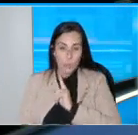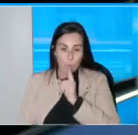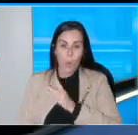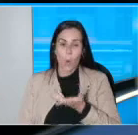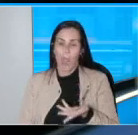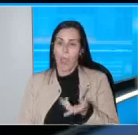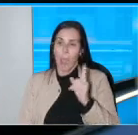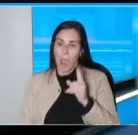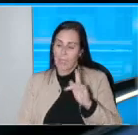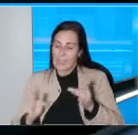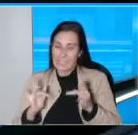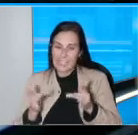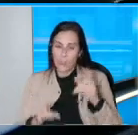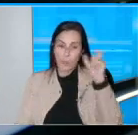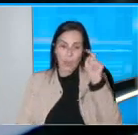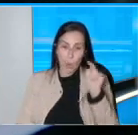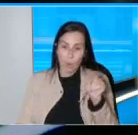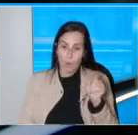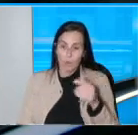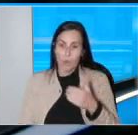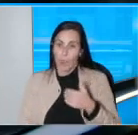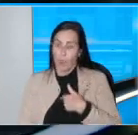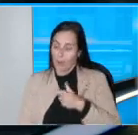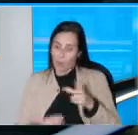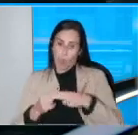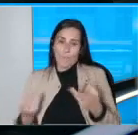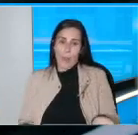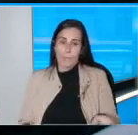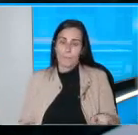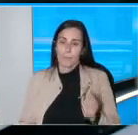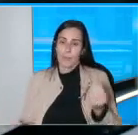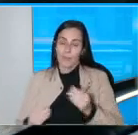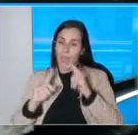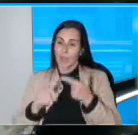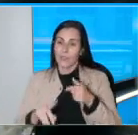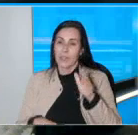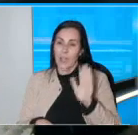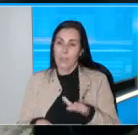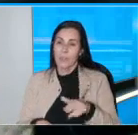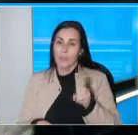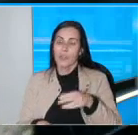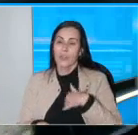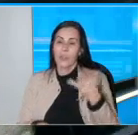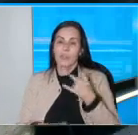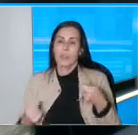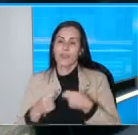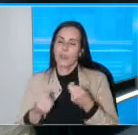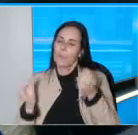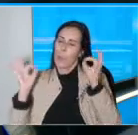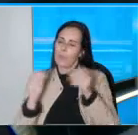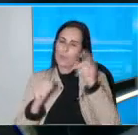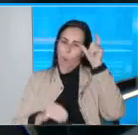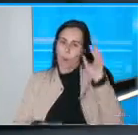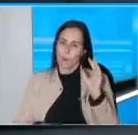מזרח הים התיכון, אז הסכסוכים של טורקיה אנחנו לא רחוקים. ואולי הדבר השני זה גם שיש לנו תמיד קשר קצת מיוחד עם